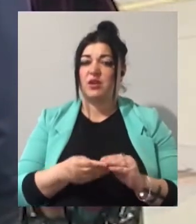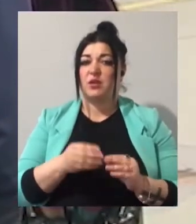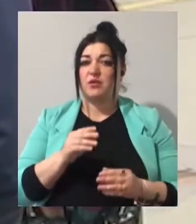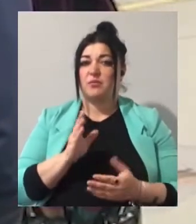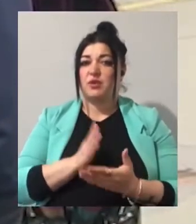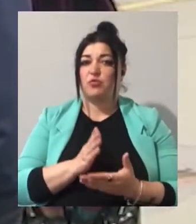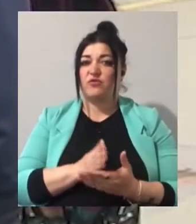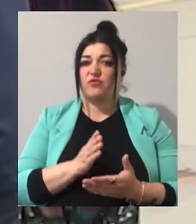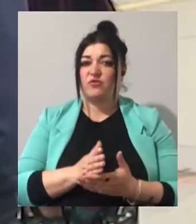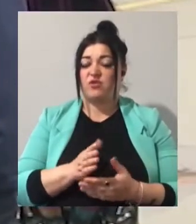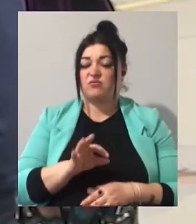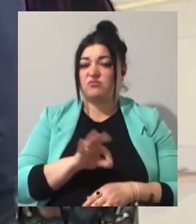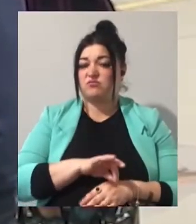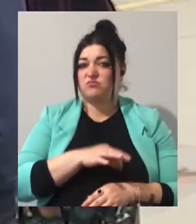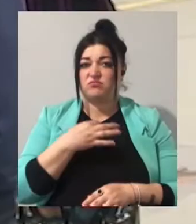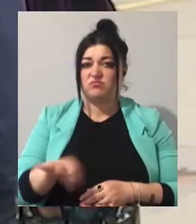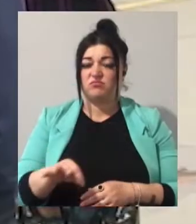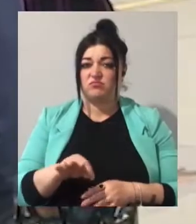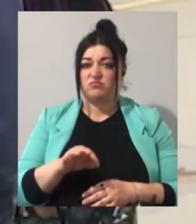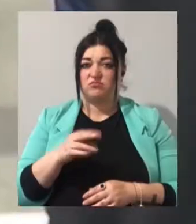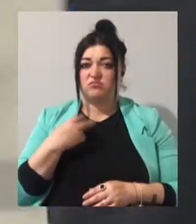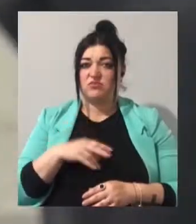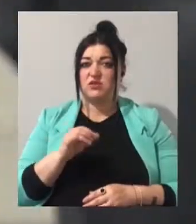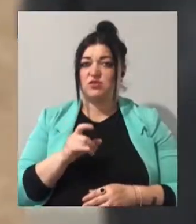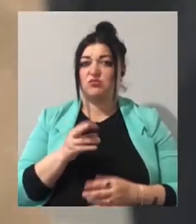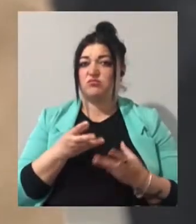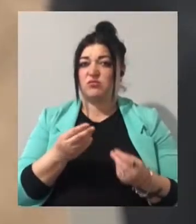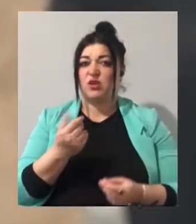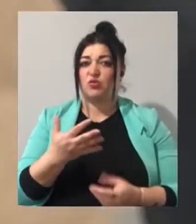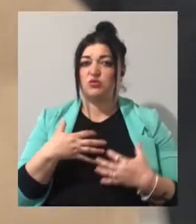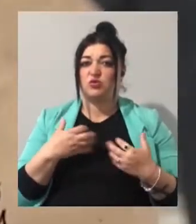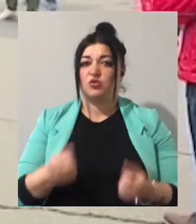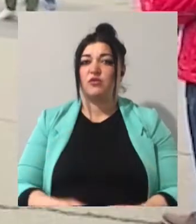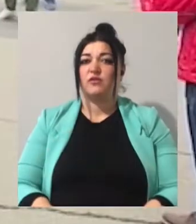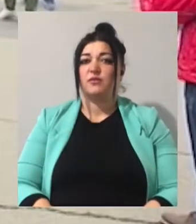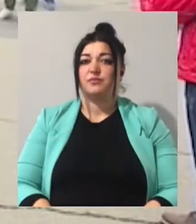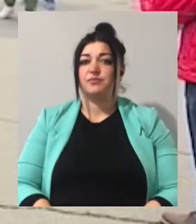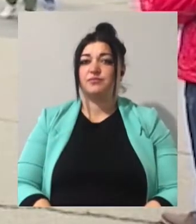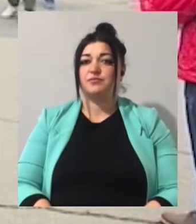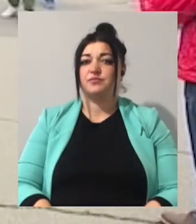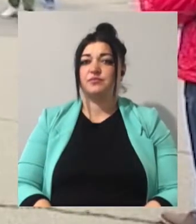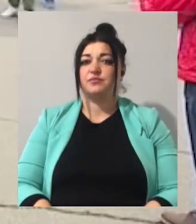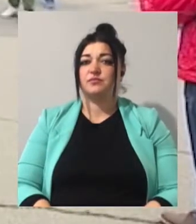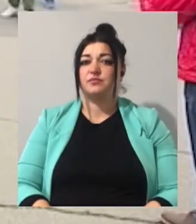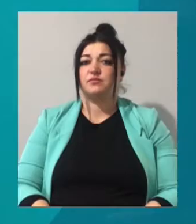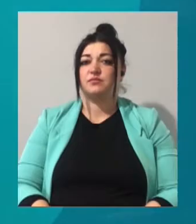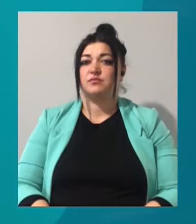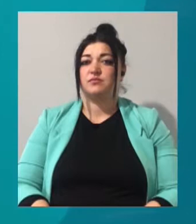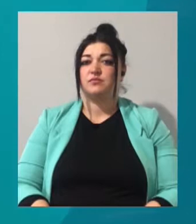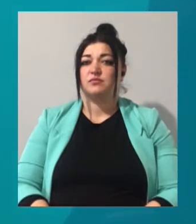жорстокий запобіжний захід може фатально вплинути на його здоров'я. Валентин Блях, Борис Мисливцев. Новини на Суспільному. Одеса.